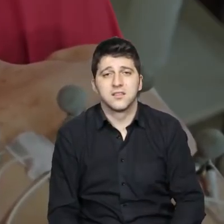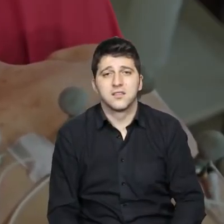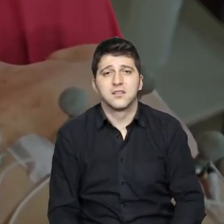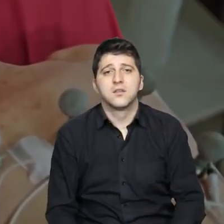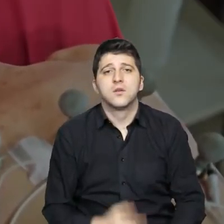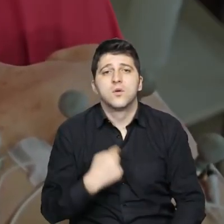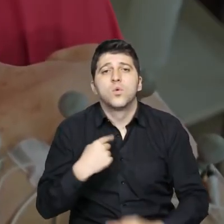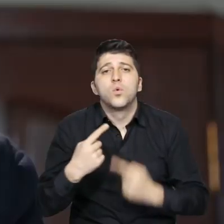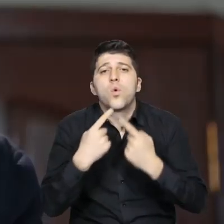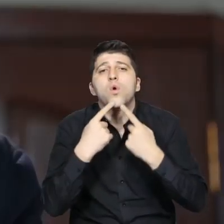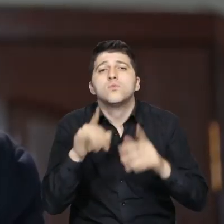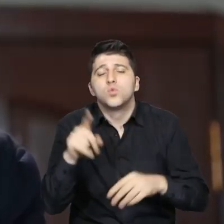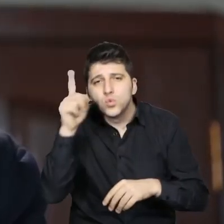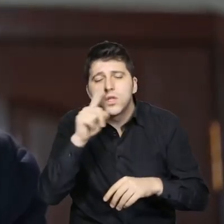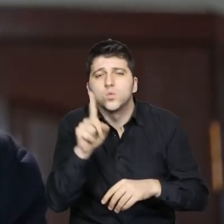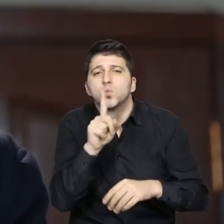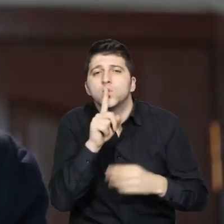Konuşamadım zaten bu yüzden.